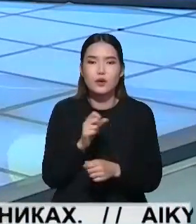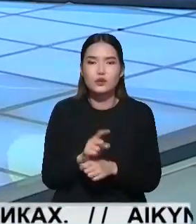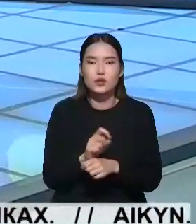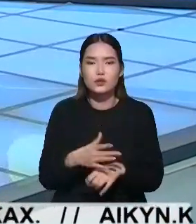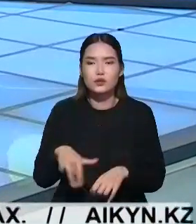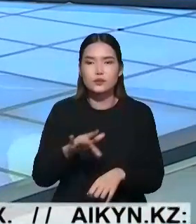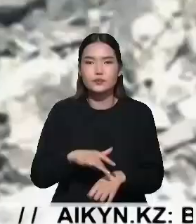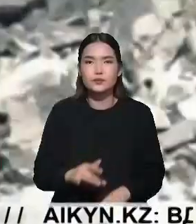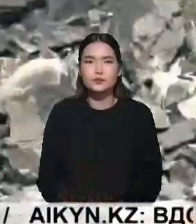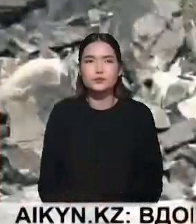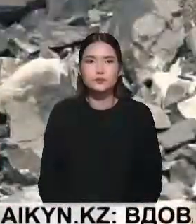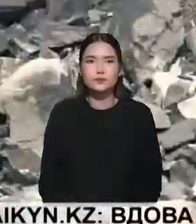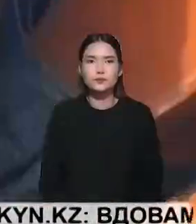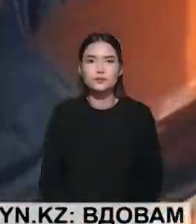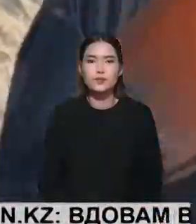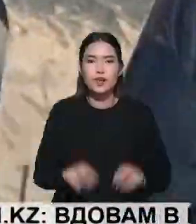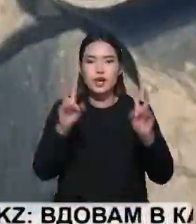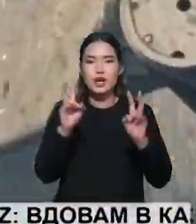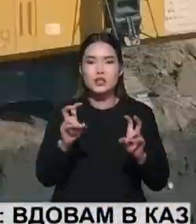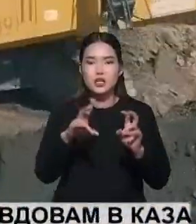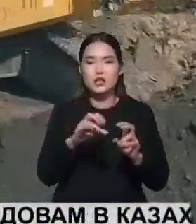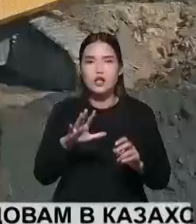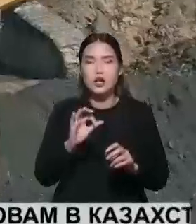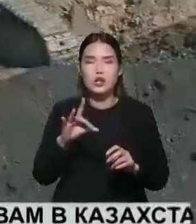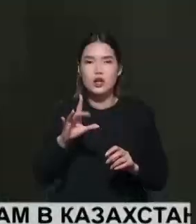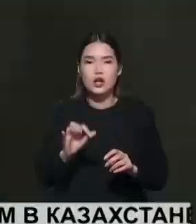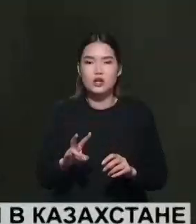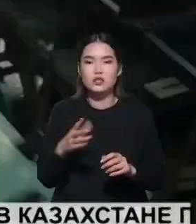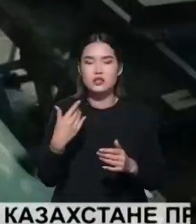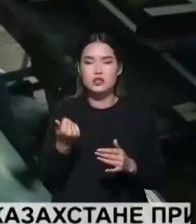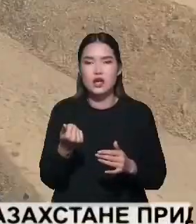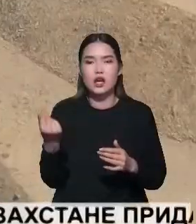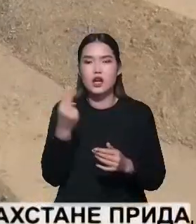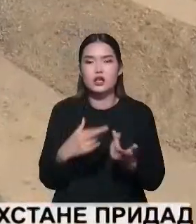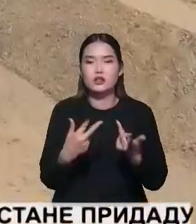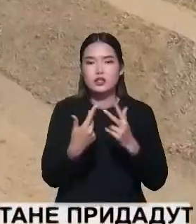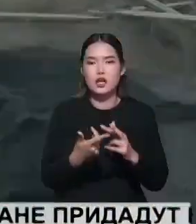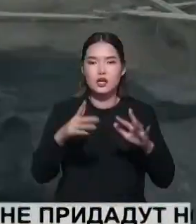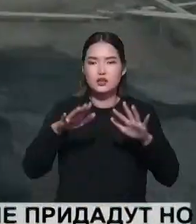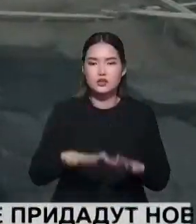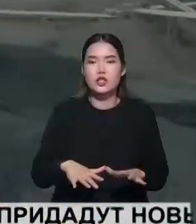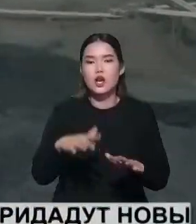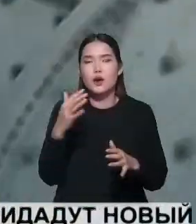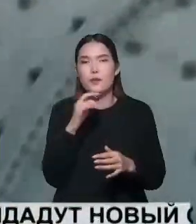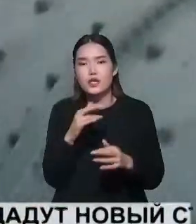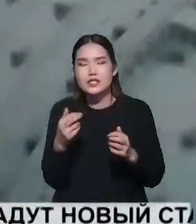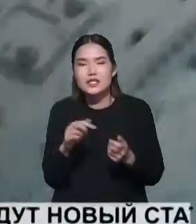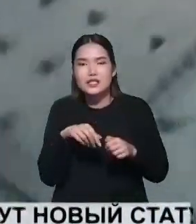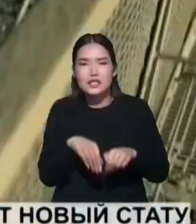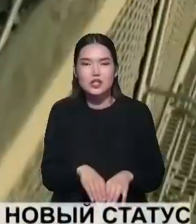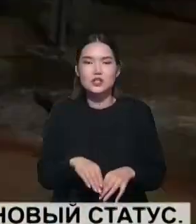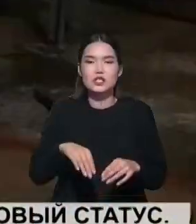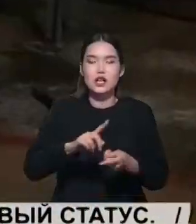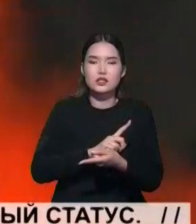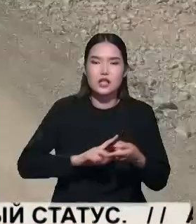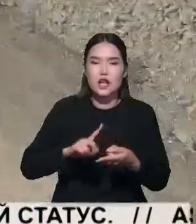стране. Название Solidcore составлено из двух слов «solid» – надежный, и «core» – ядро. Решение о переименовании было принято